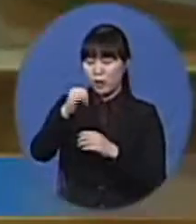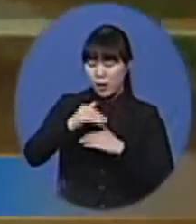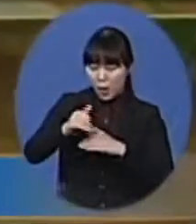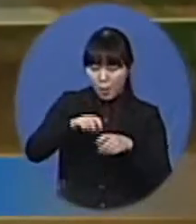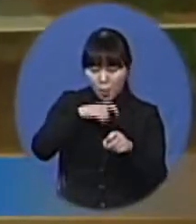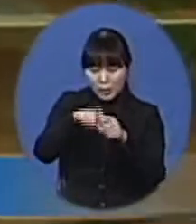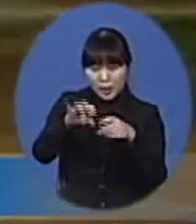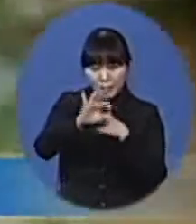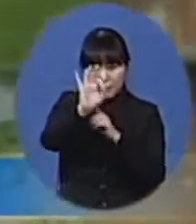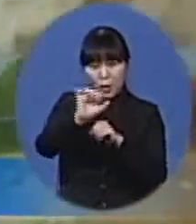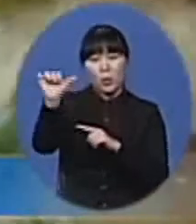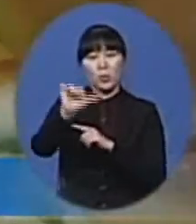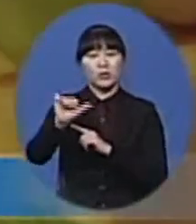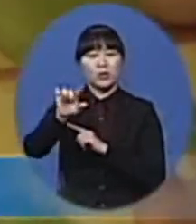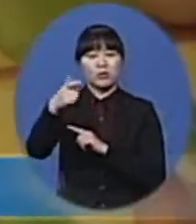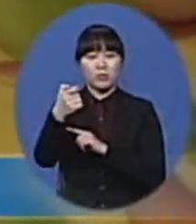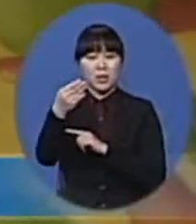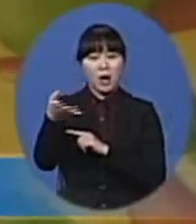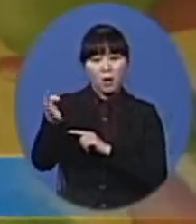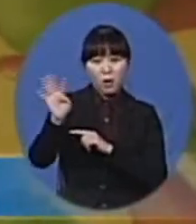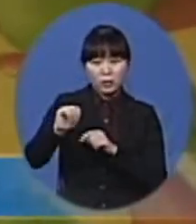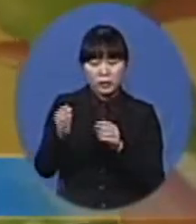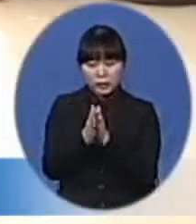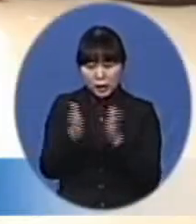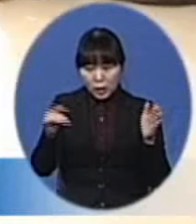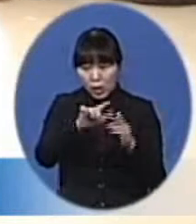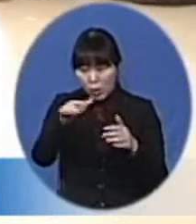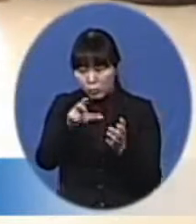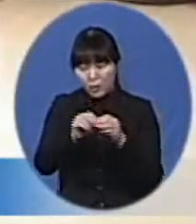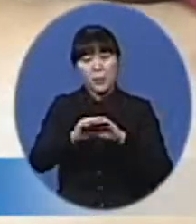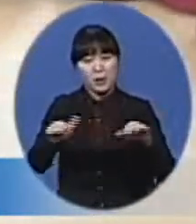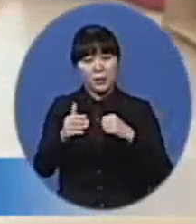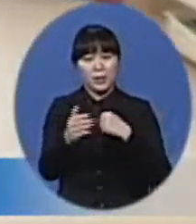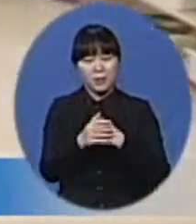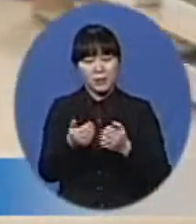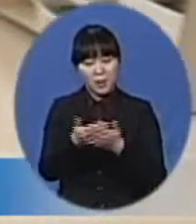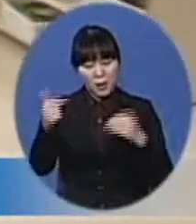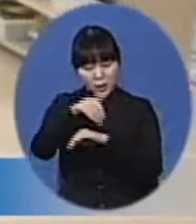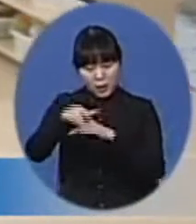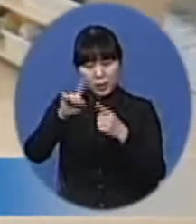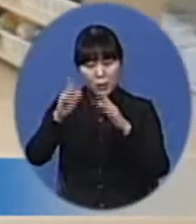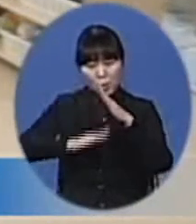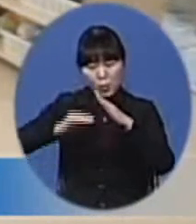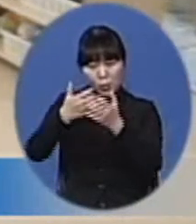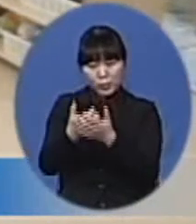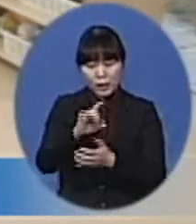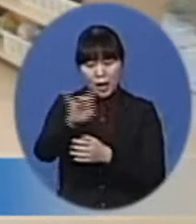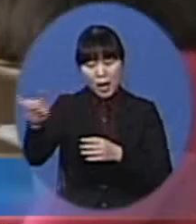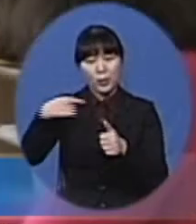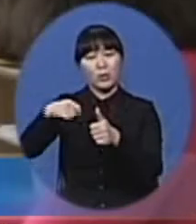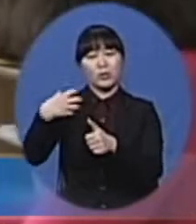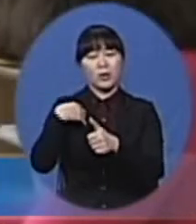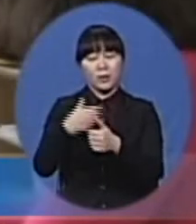목적 예비비 5,064억 원을 푸는데 장애 요인이 사라졌다며 예비비 배분 계획 공문을 각 시도 교육청에